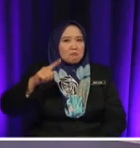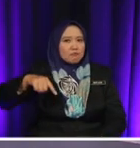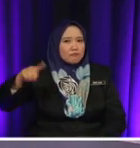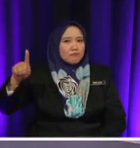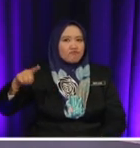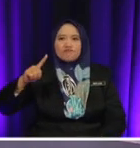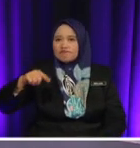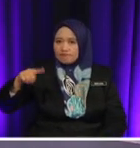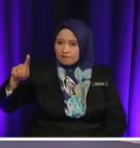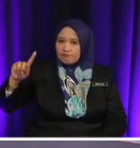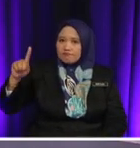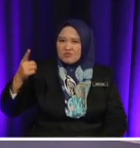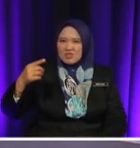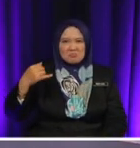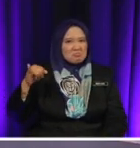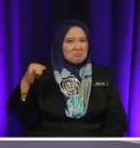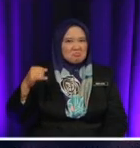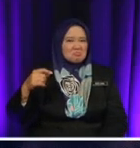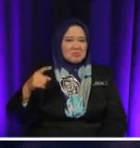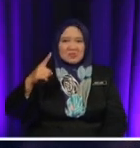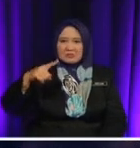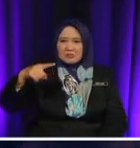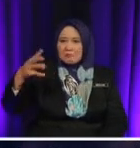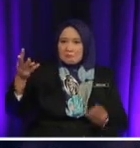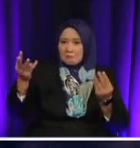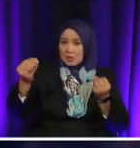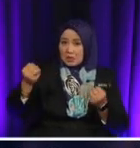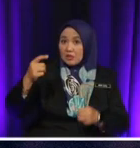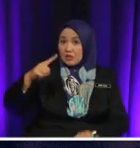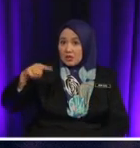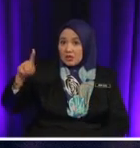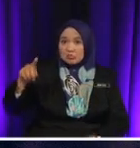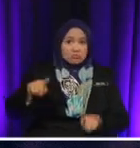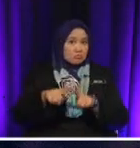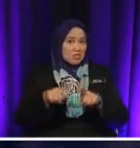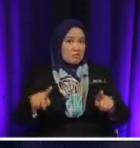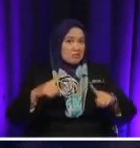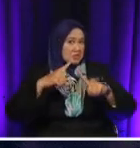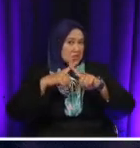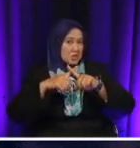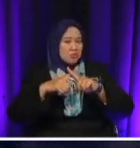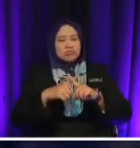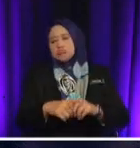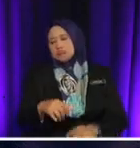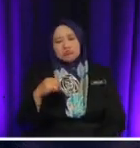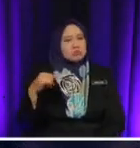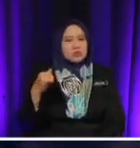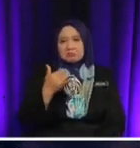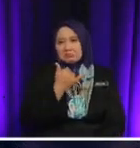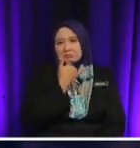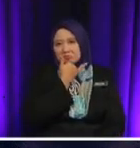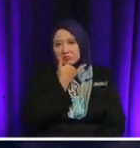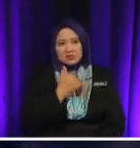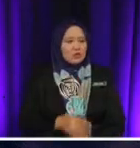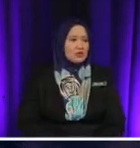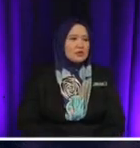Pangkah kira akan kehilangan markah ke kat mungkin tidak kehilangan markah tapi boleh pastikan ikut pada tanda